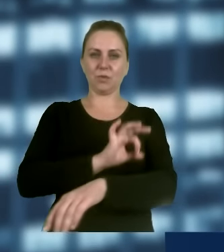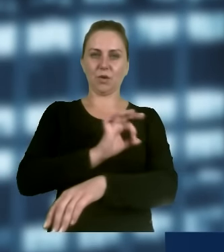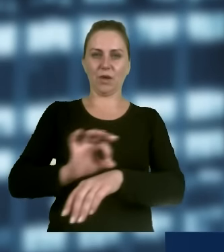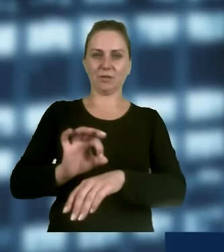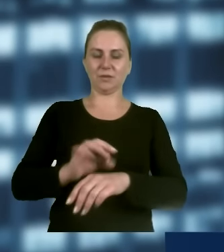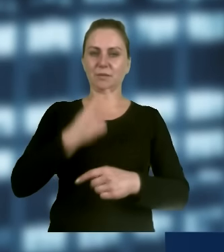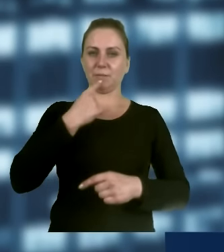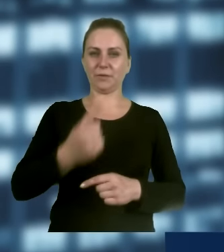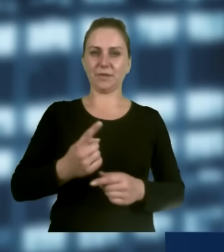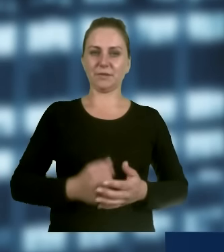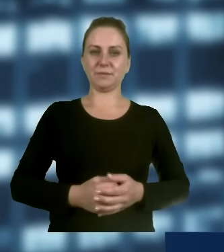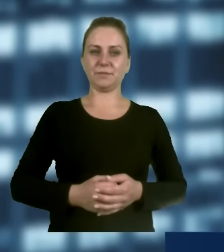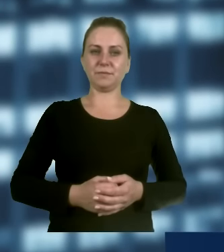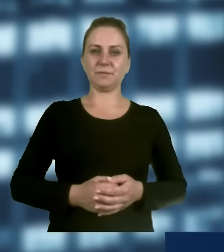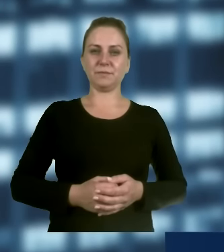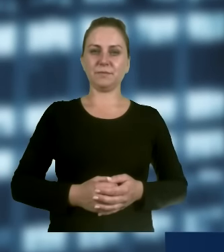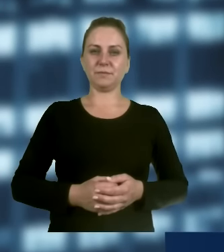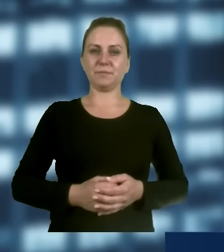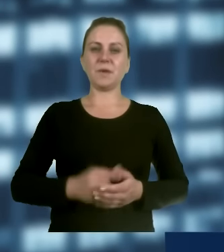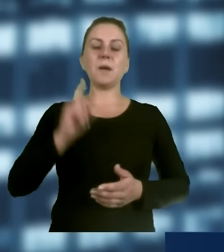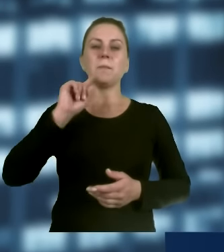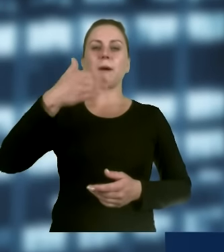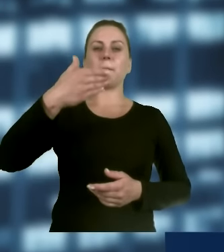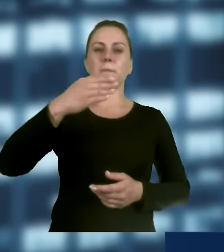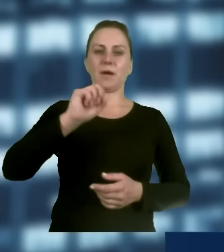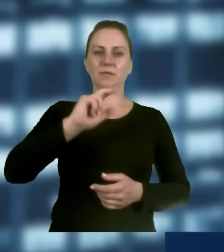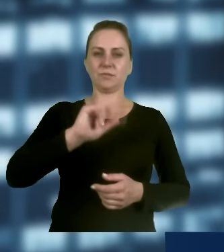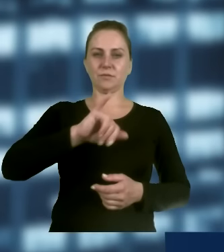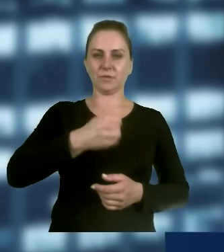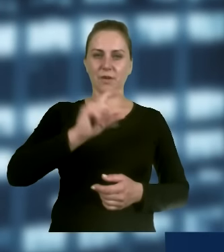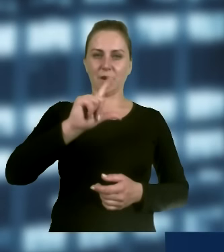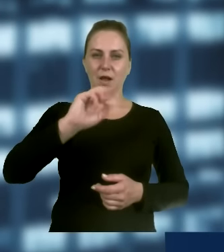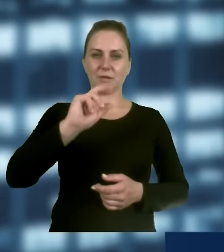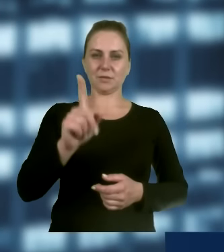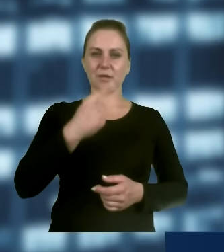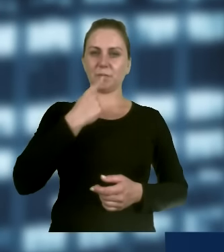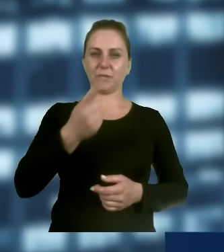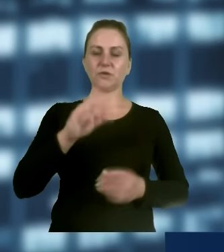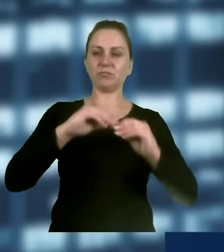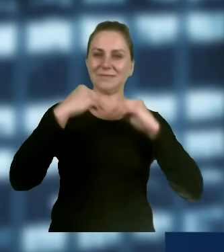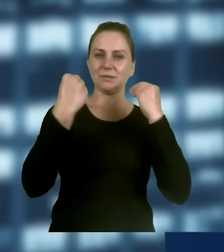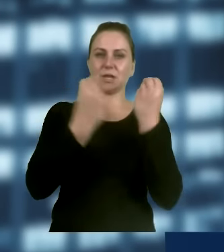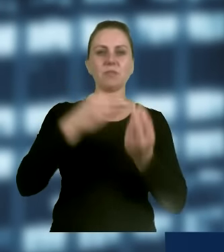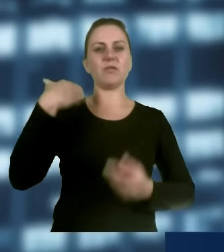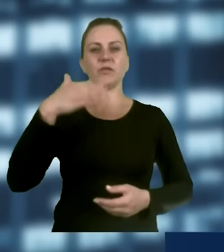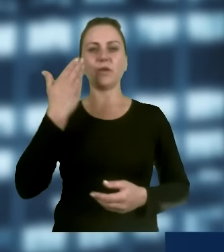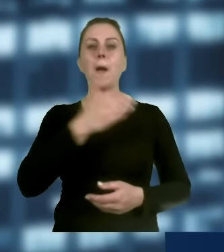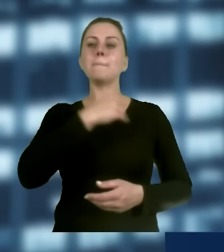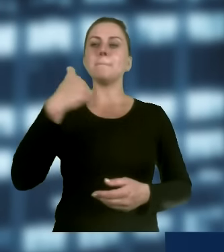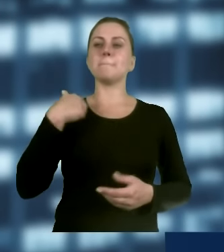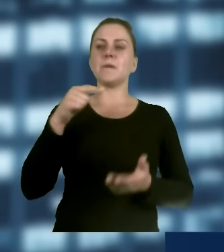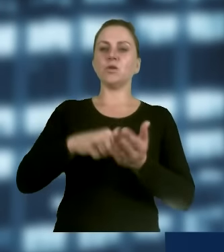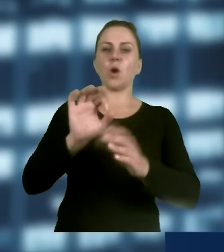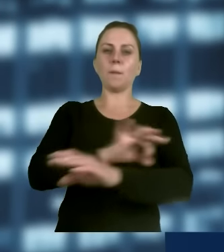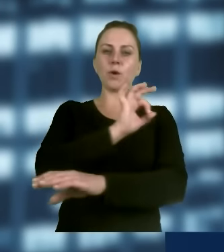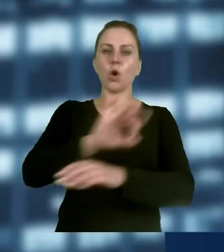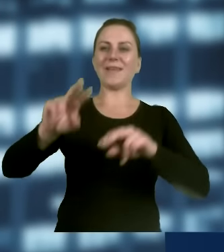jakże, pan Maciej Lasek. Grzmiał tak z sejmowej trybuny. My ten projekt naprawiliśmy po